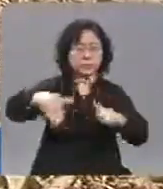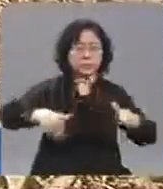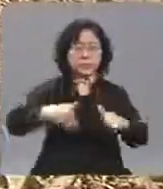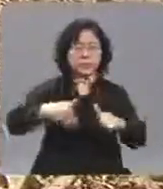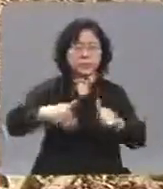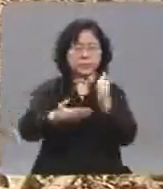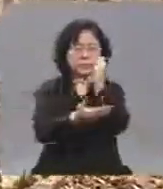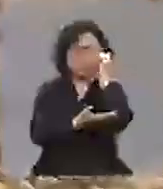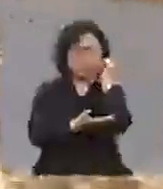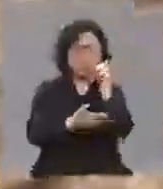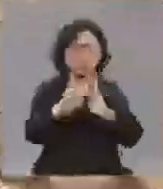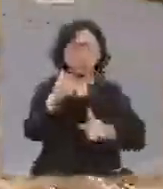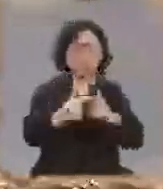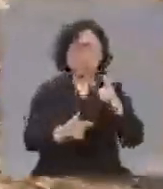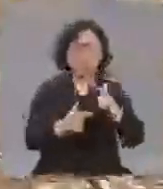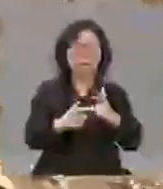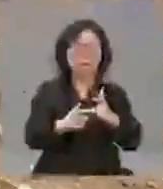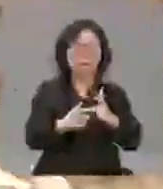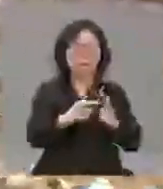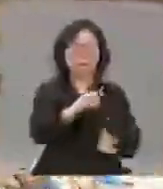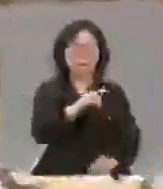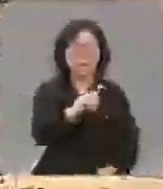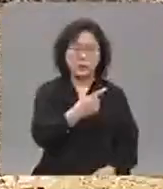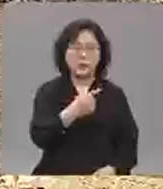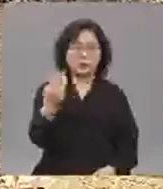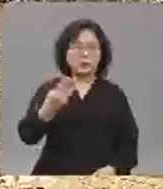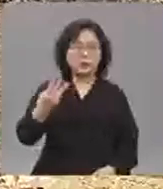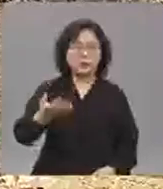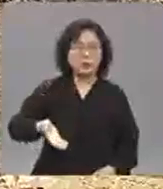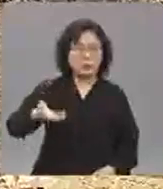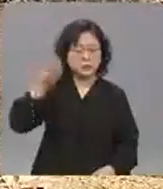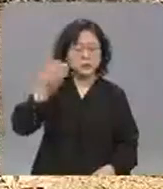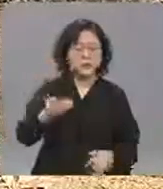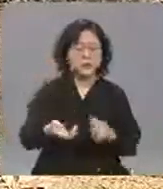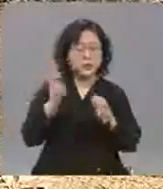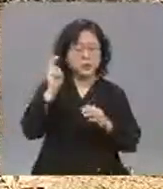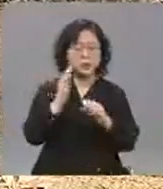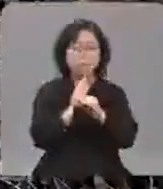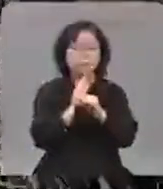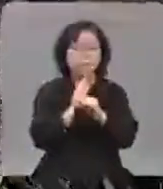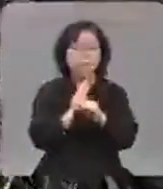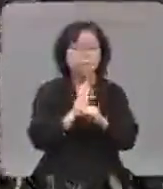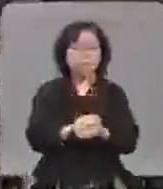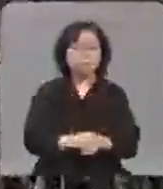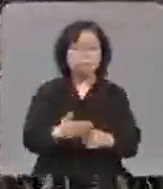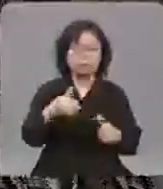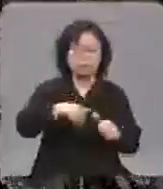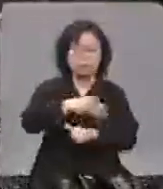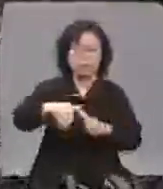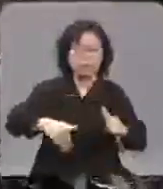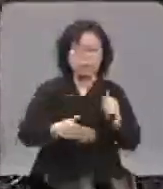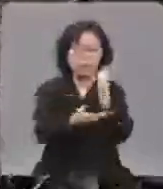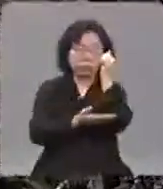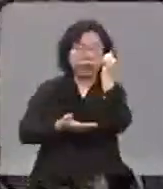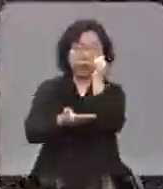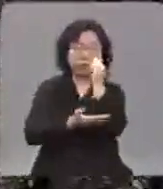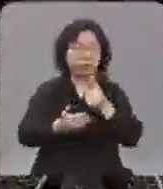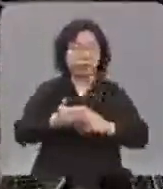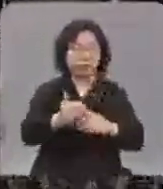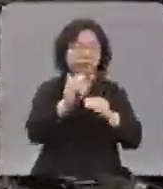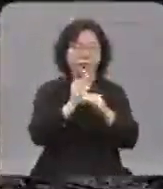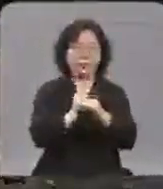최근에 베어진 나무가 적게는 수백 그루, 많게는 천 그루 이상으로 추정됩니다. 인근에선 또 벌채가 진행